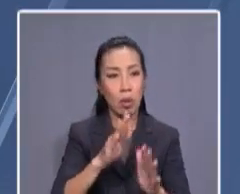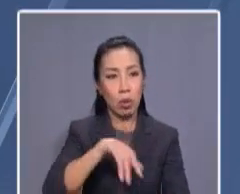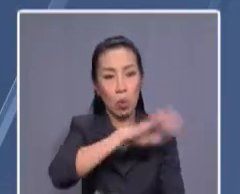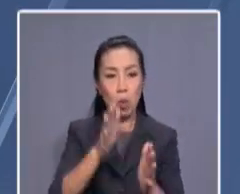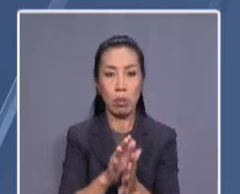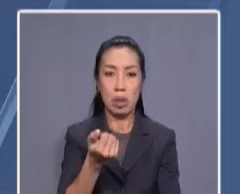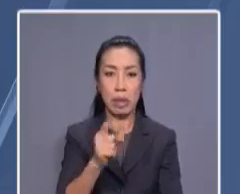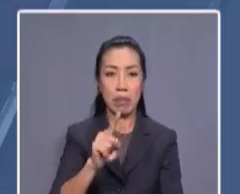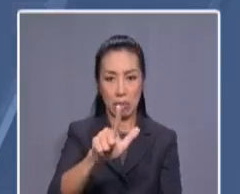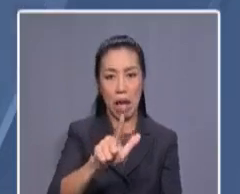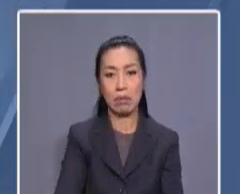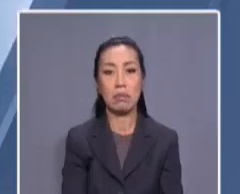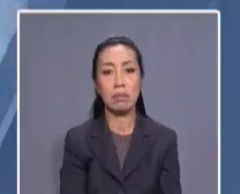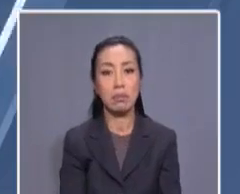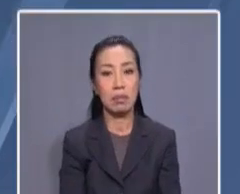าทค่ะ